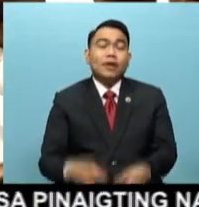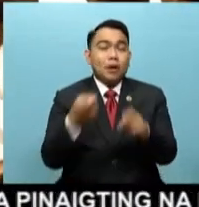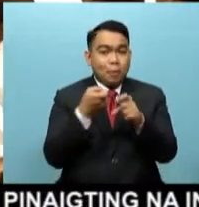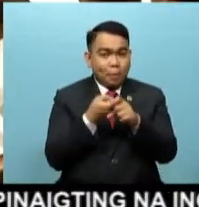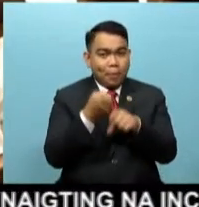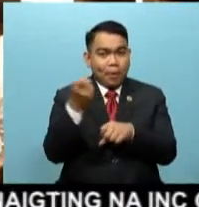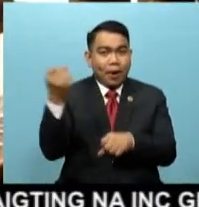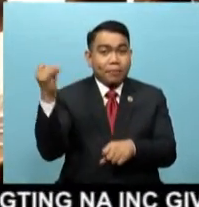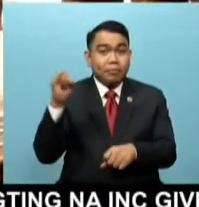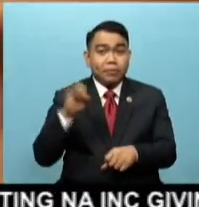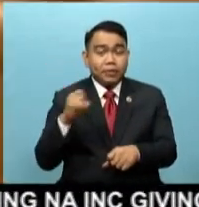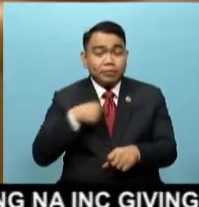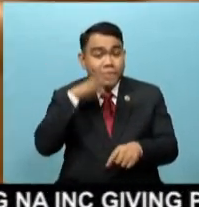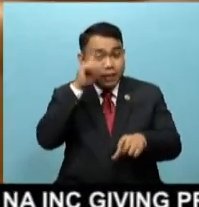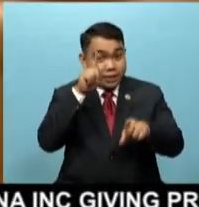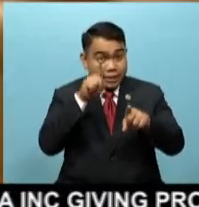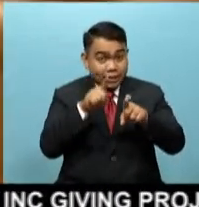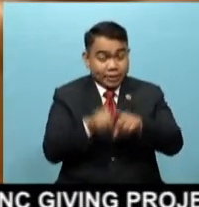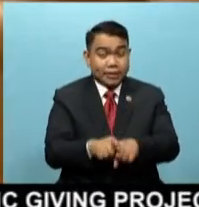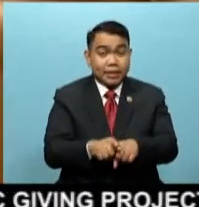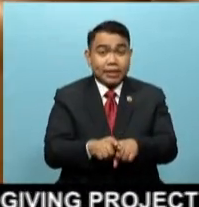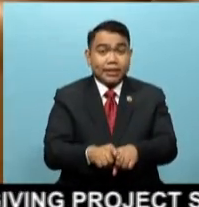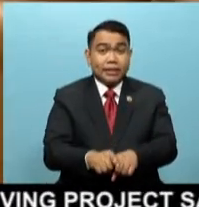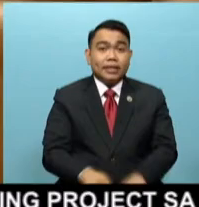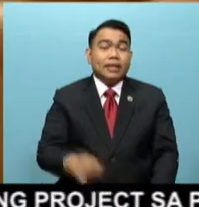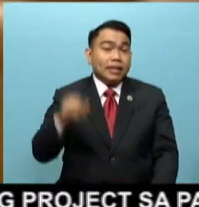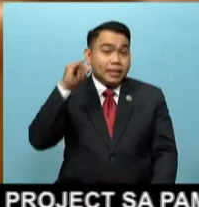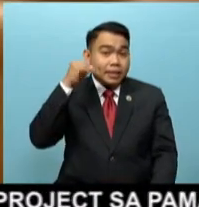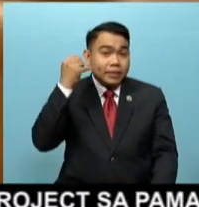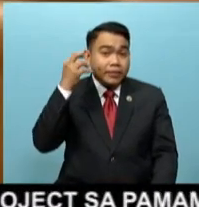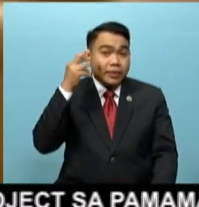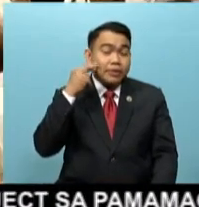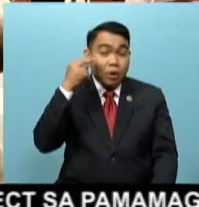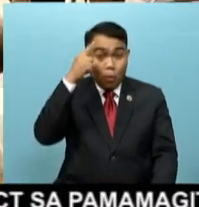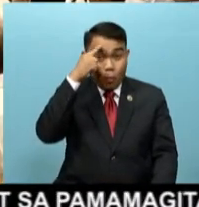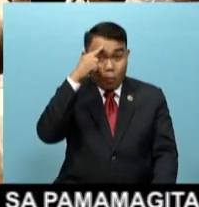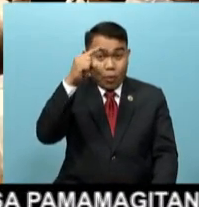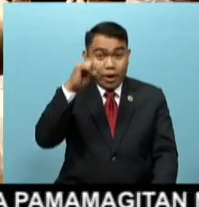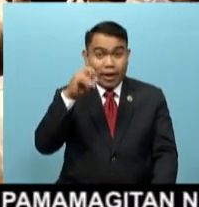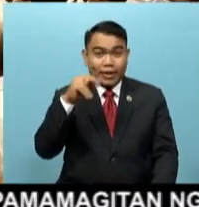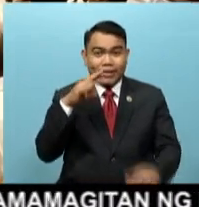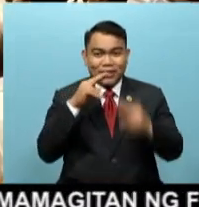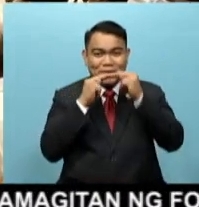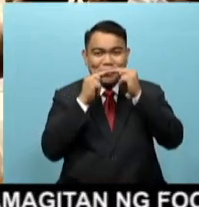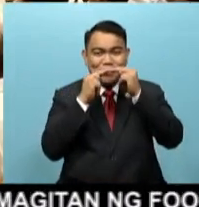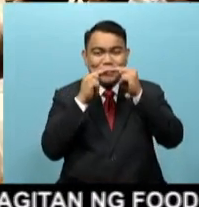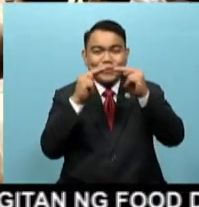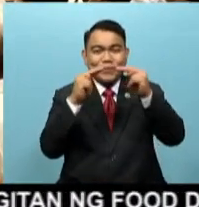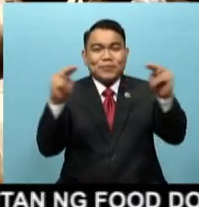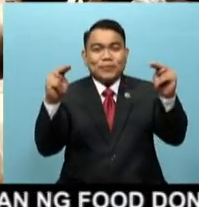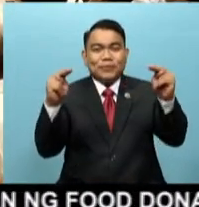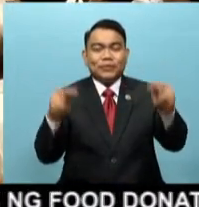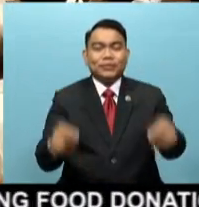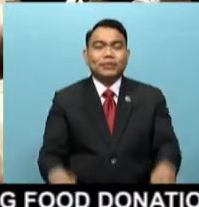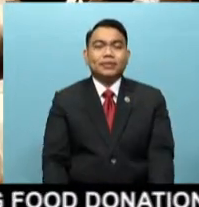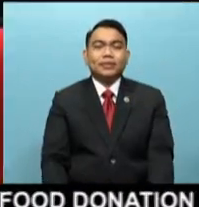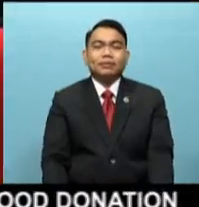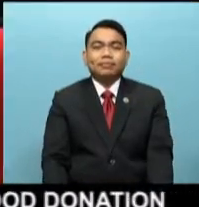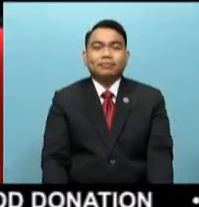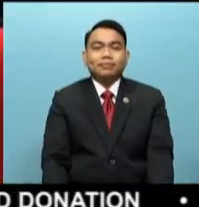sa Iloilo City, ako po si kapatid na Jasmine Reliaseva para sa Iglesia ni Cristo News